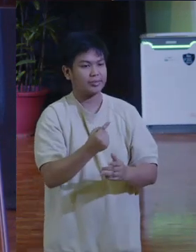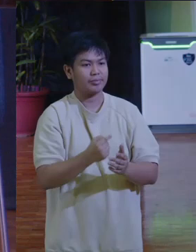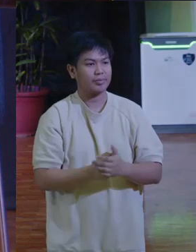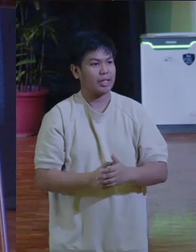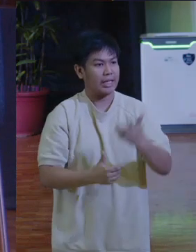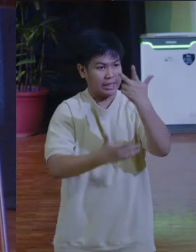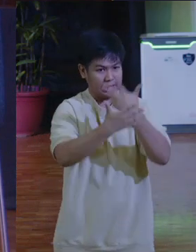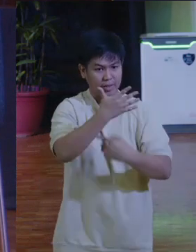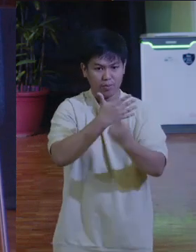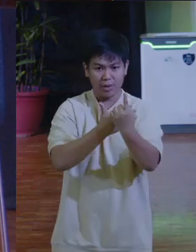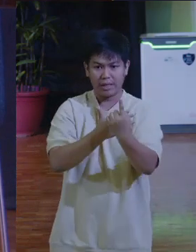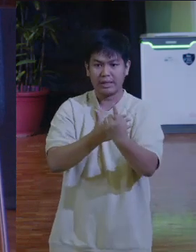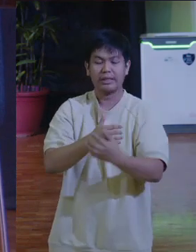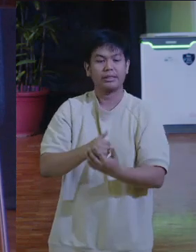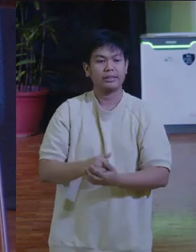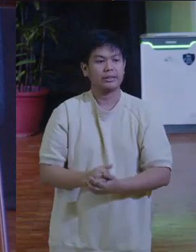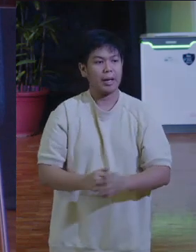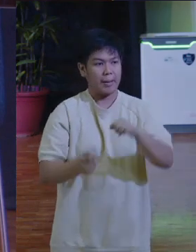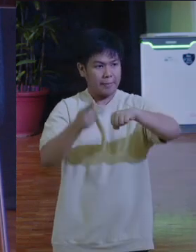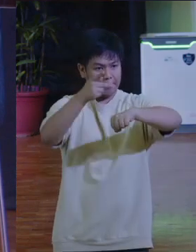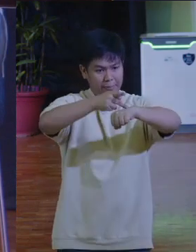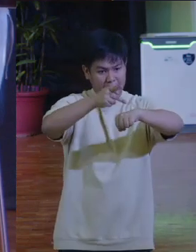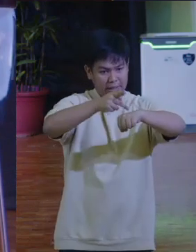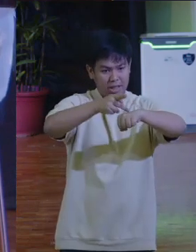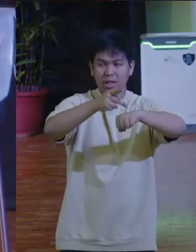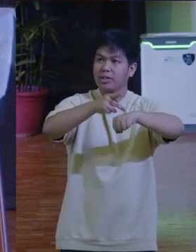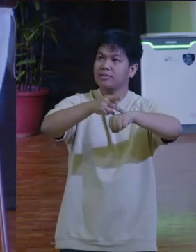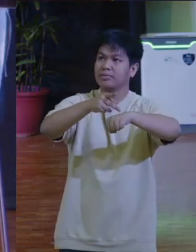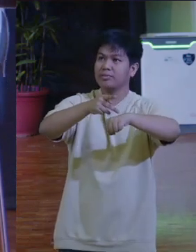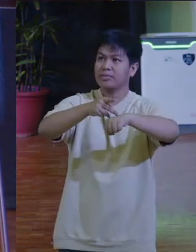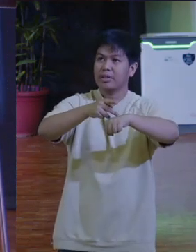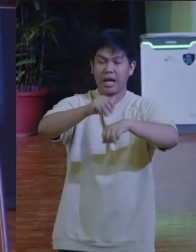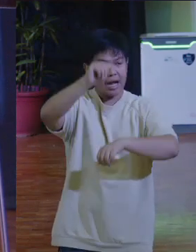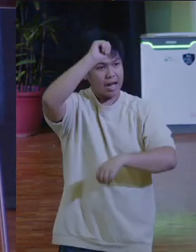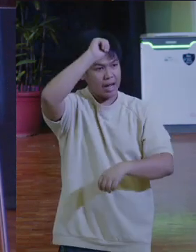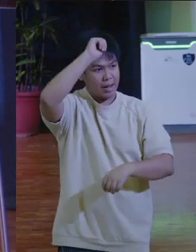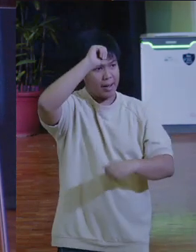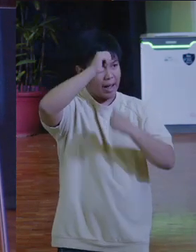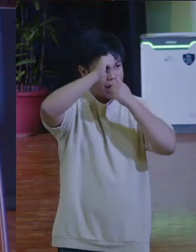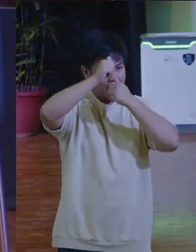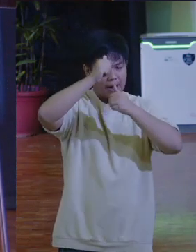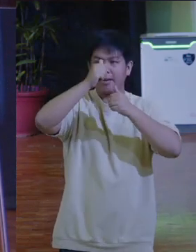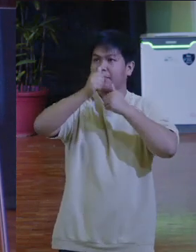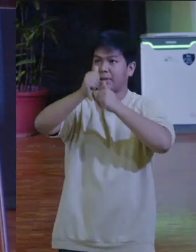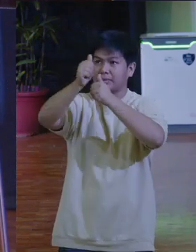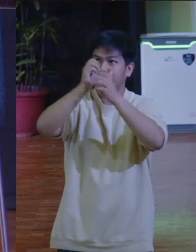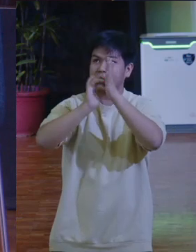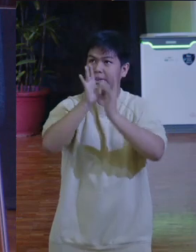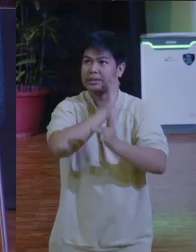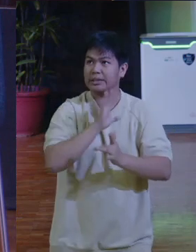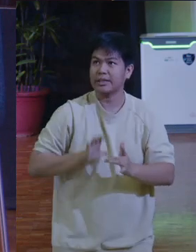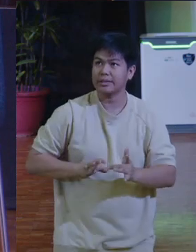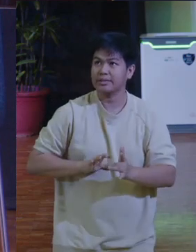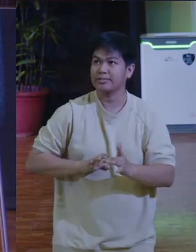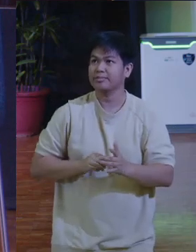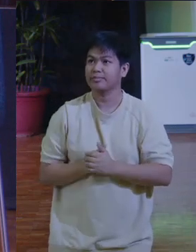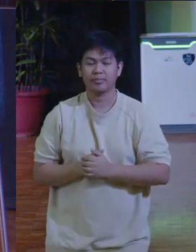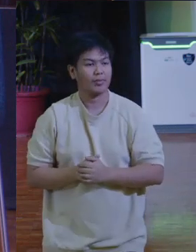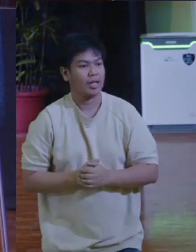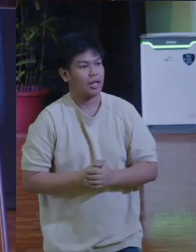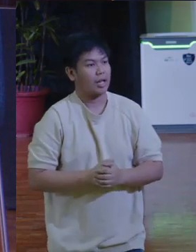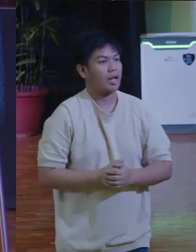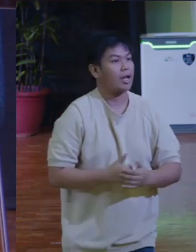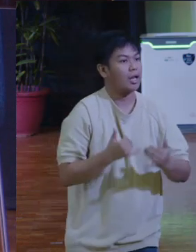dito. Peter, an apostle of Jesus Christ, to those who are elect exiles of the dispersion